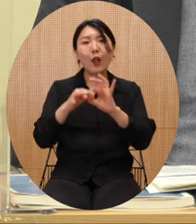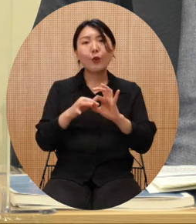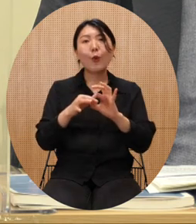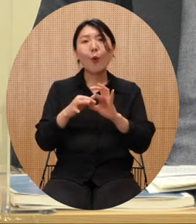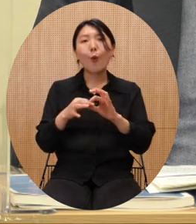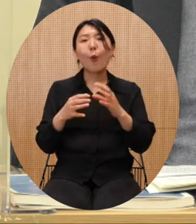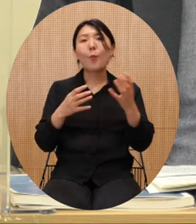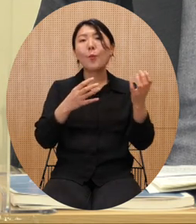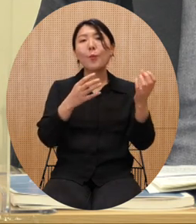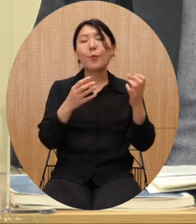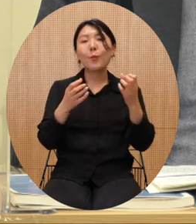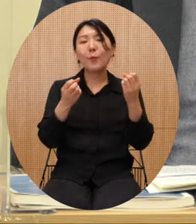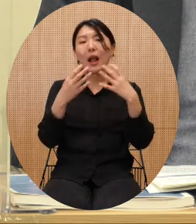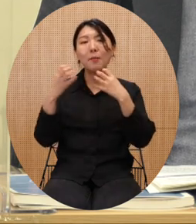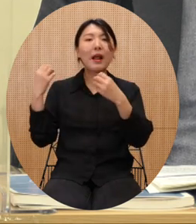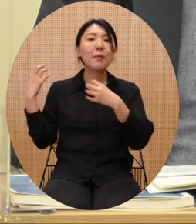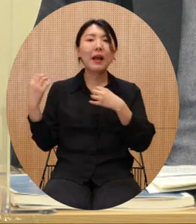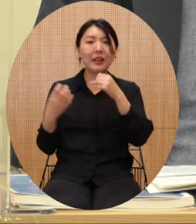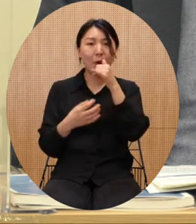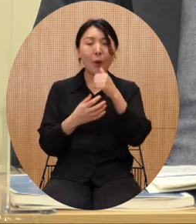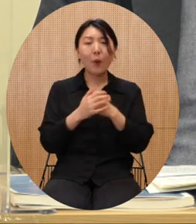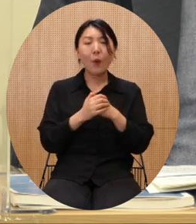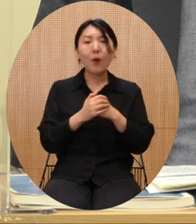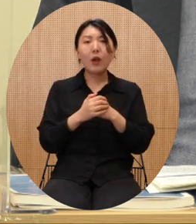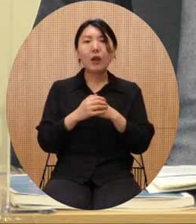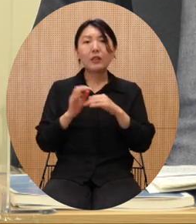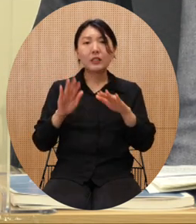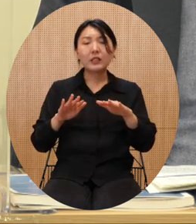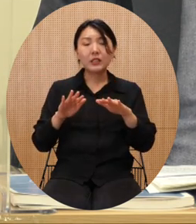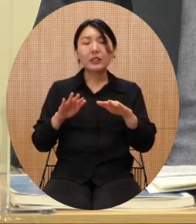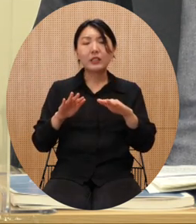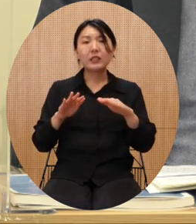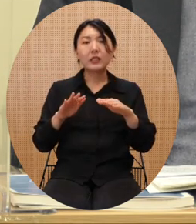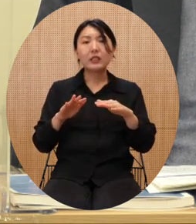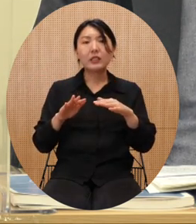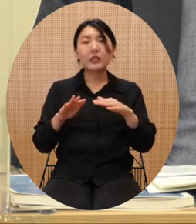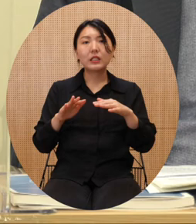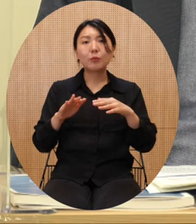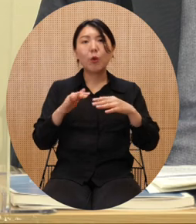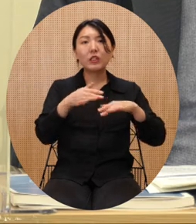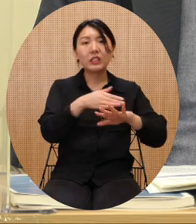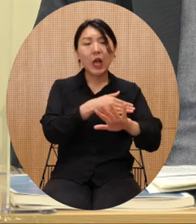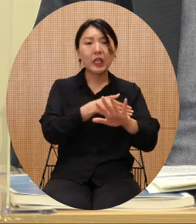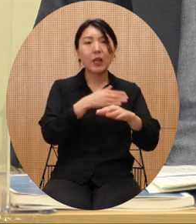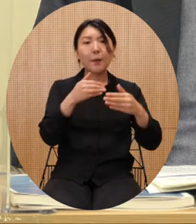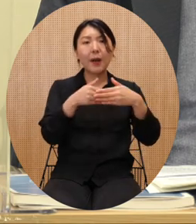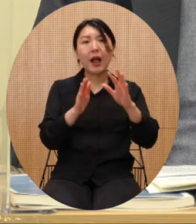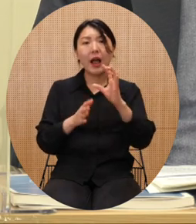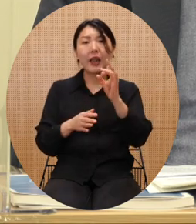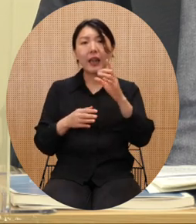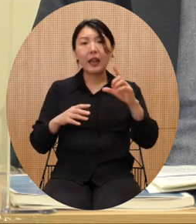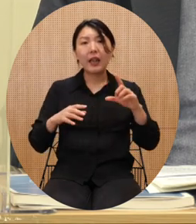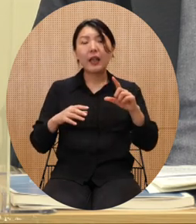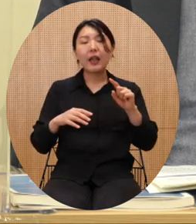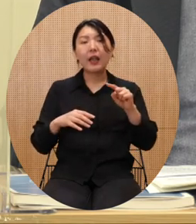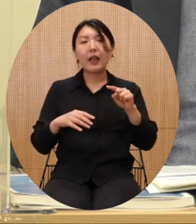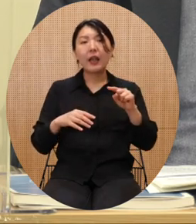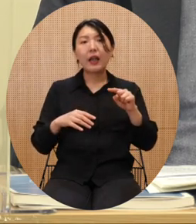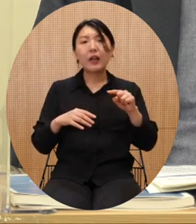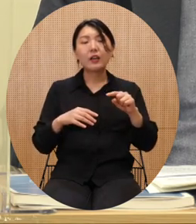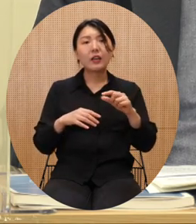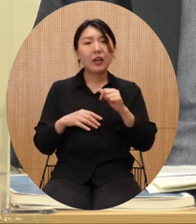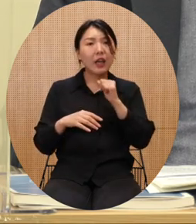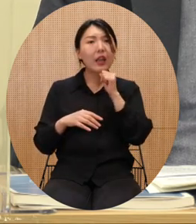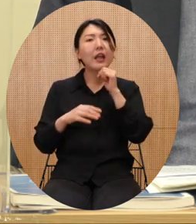지금 계속적으로 나오고 있는 말이기는 한데요. 그래서 현재 주거지, 그러니까 반지하나 원룸 등